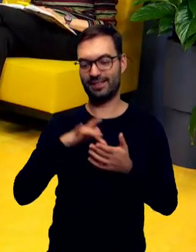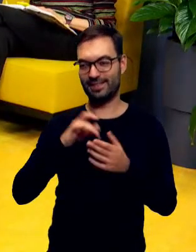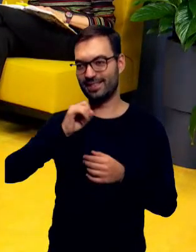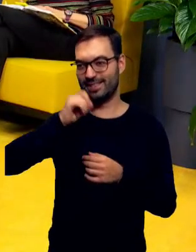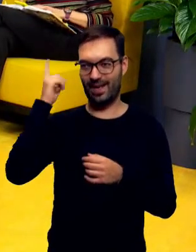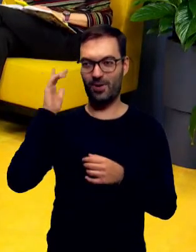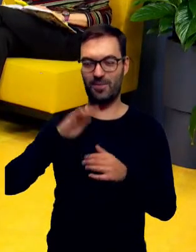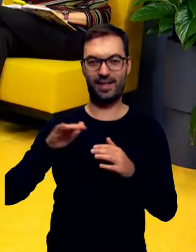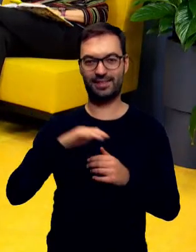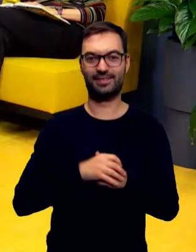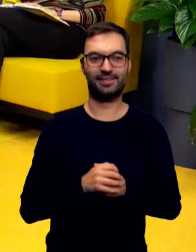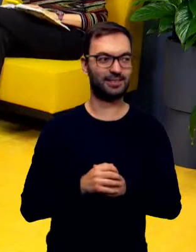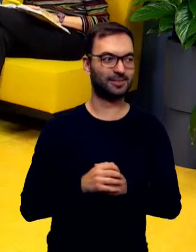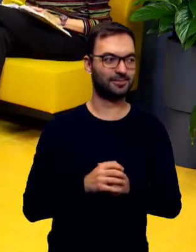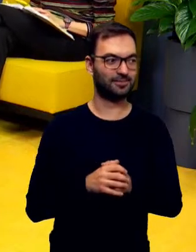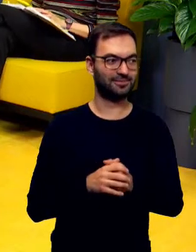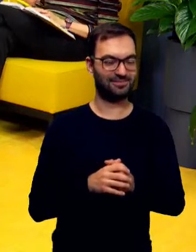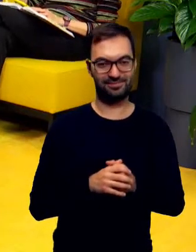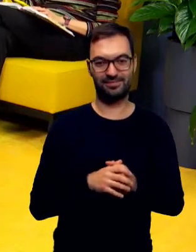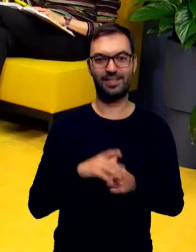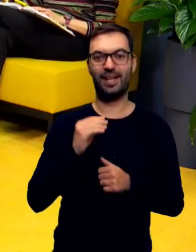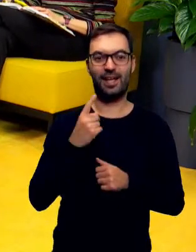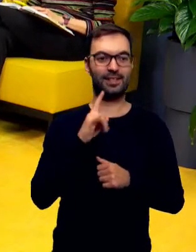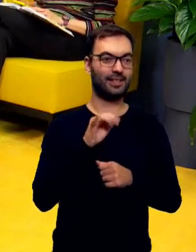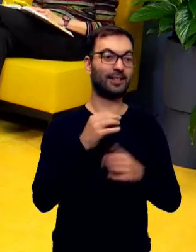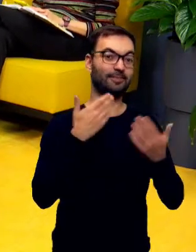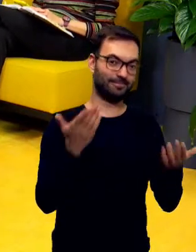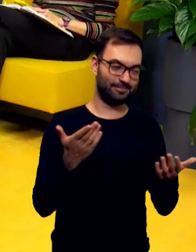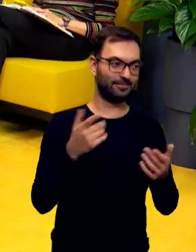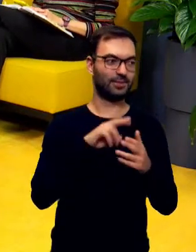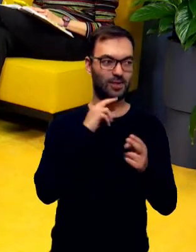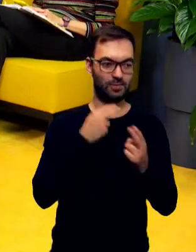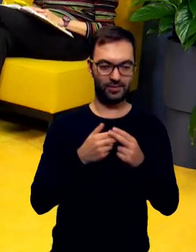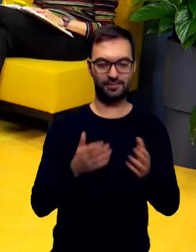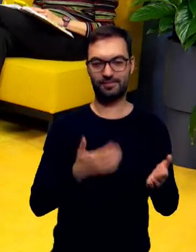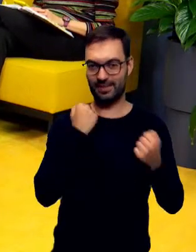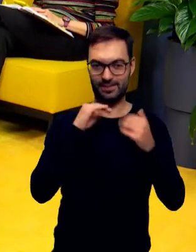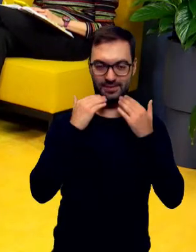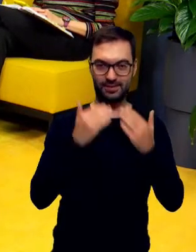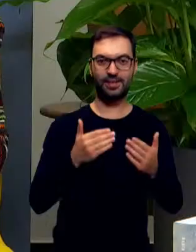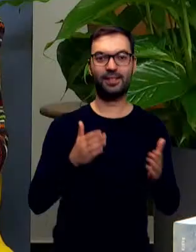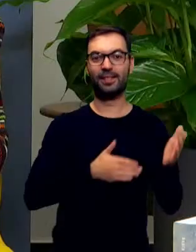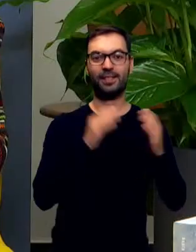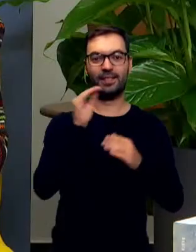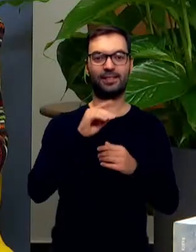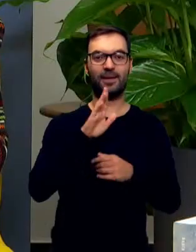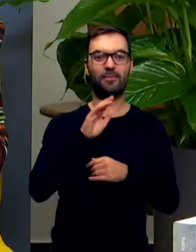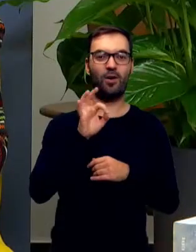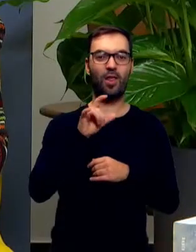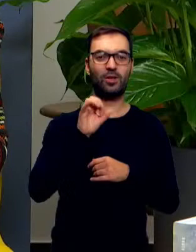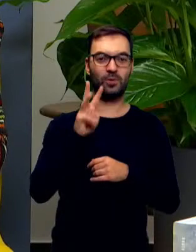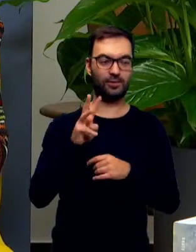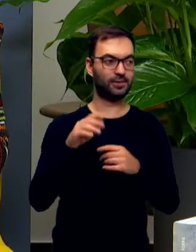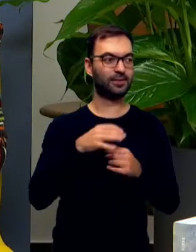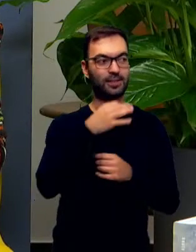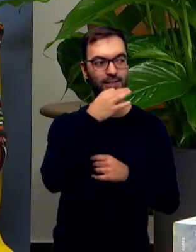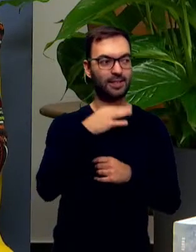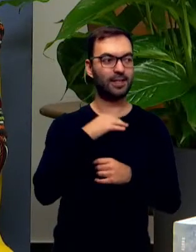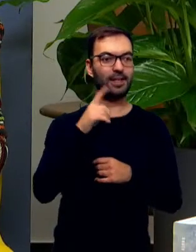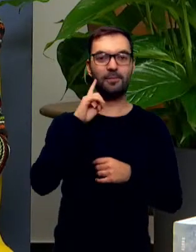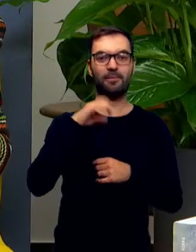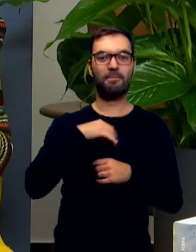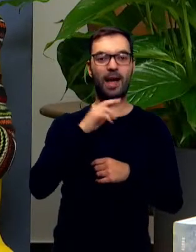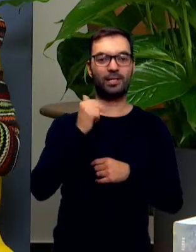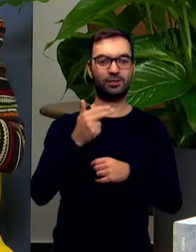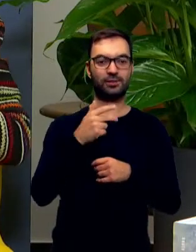Zakopanem i w Tatrach. Pani Edyto, to była odpowiedź. Bardzo dziękuję Pani Beato. Jeszcze do Pana Bolesława pytanie od Pana Marcina. Czy